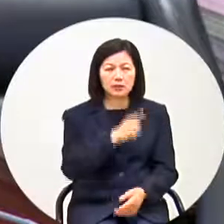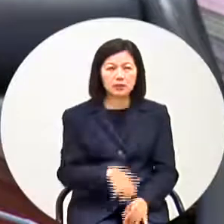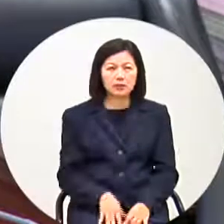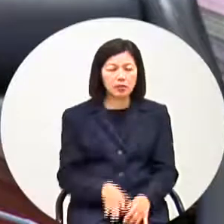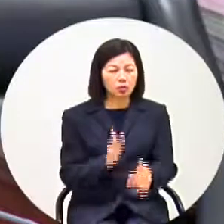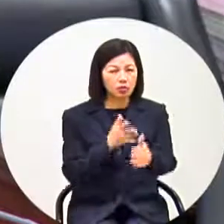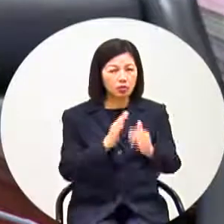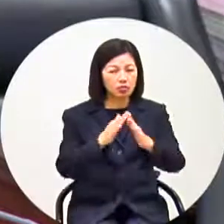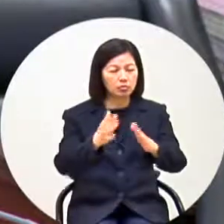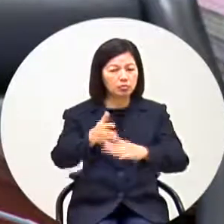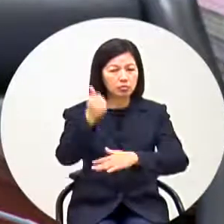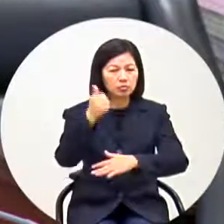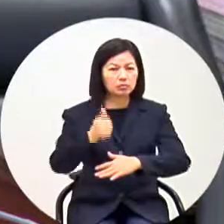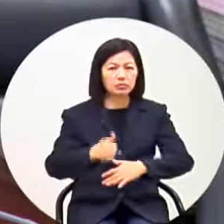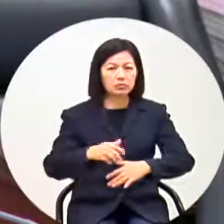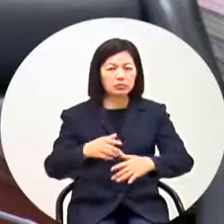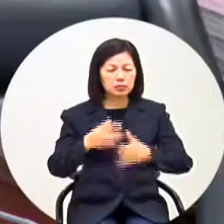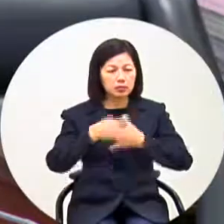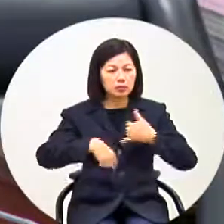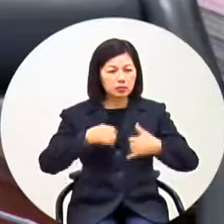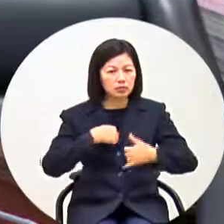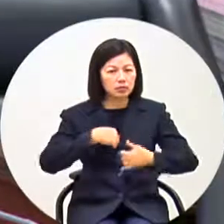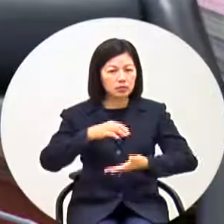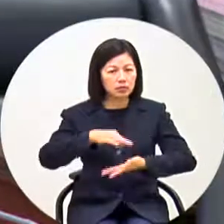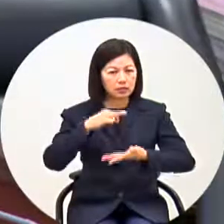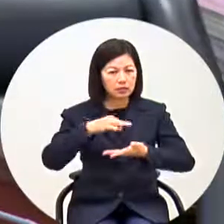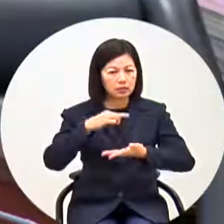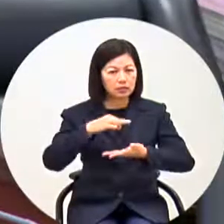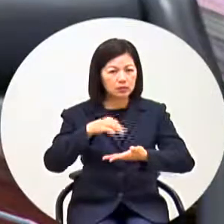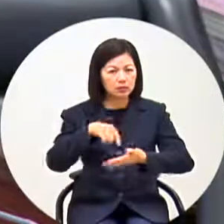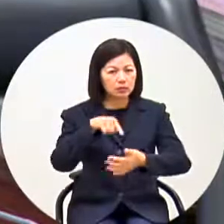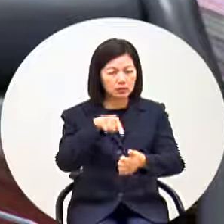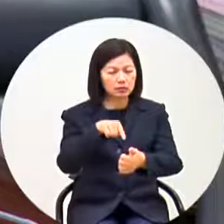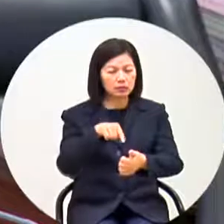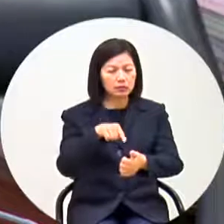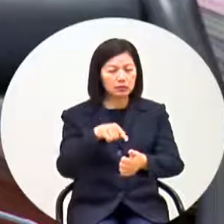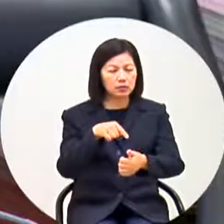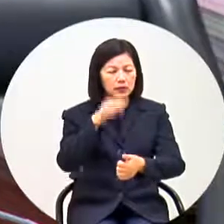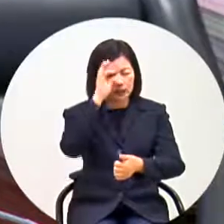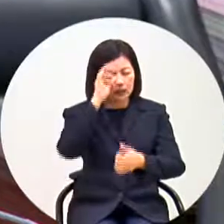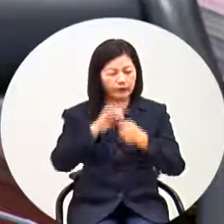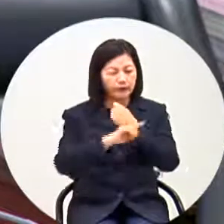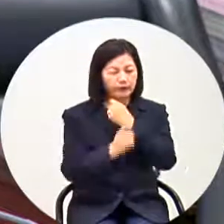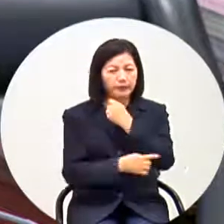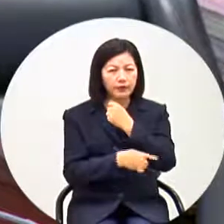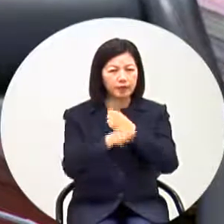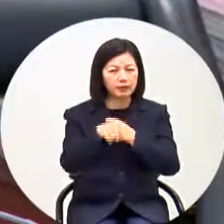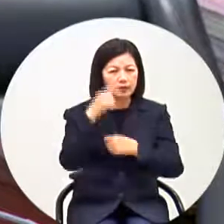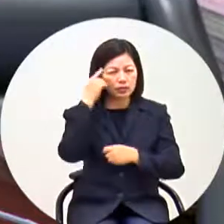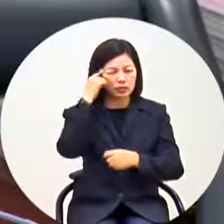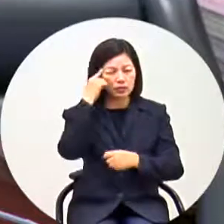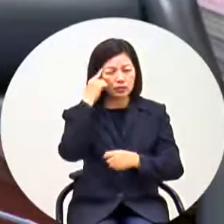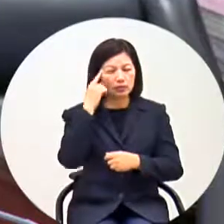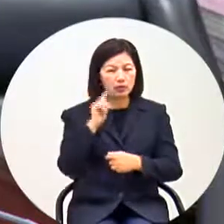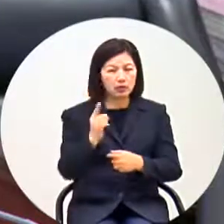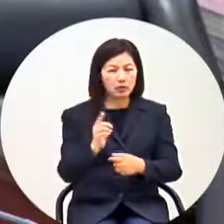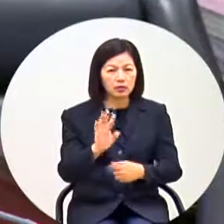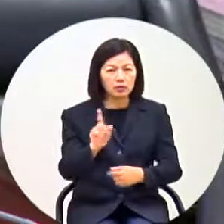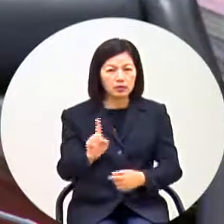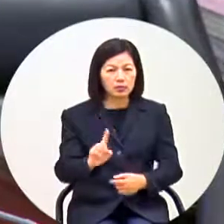席的看法，你请问市长，你有没有要回应什么？